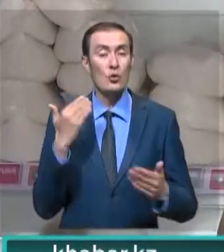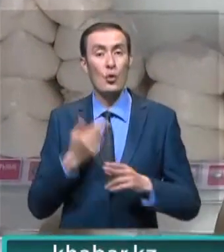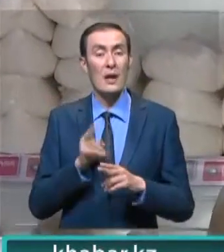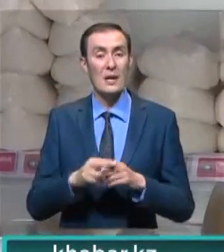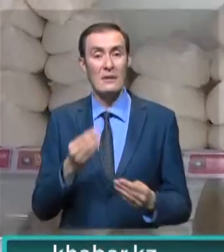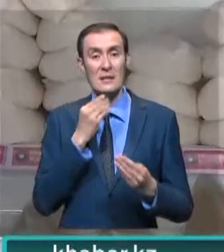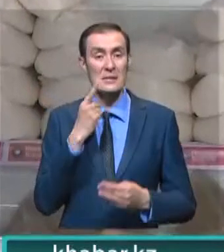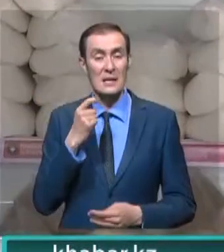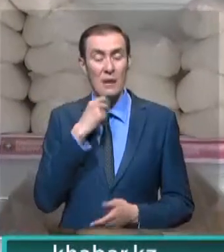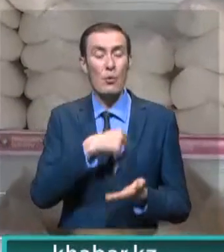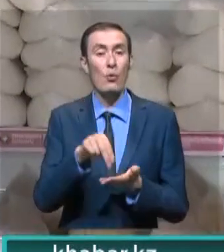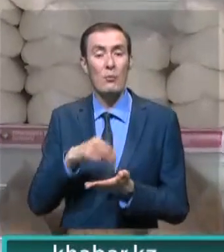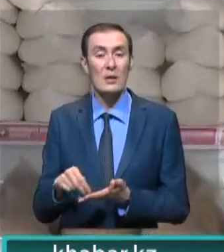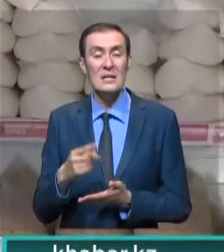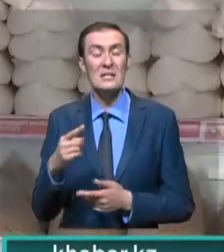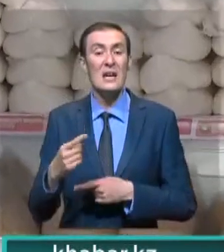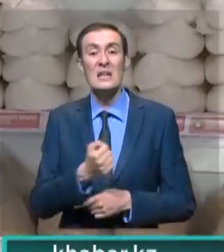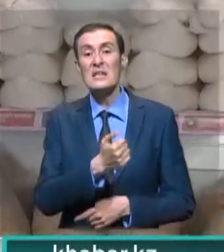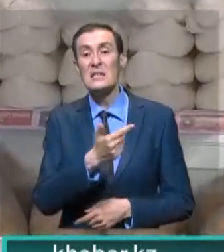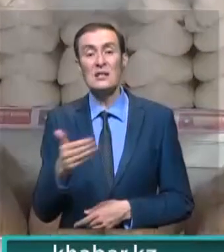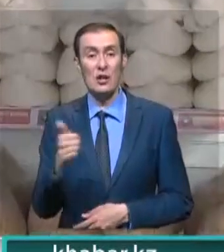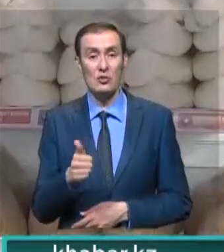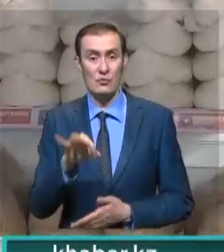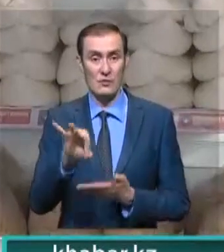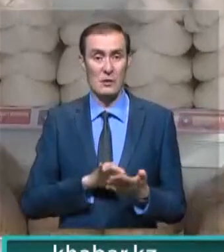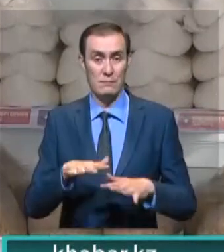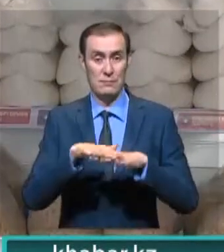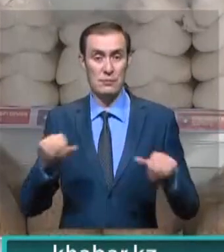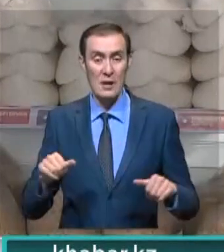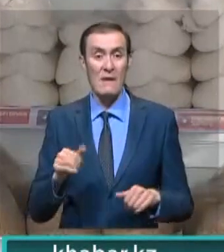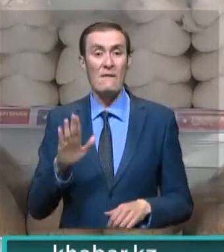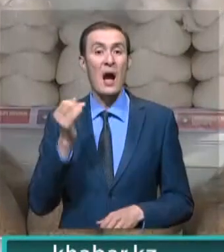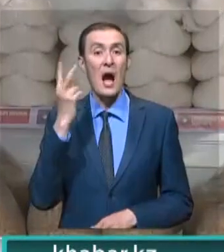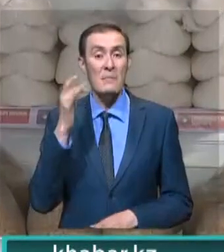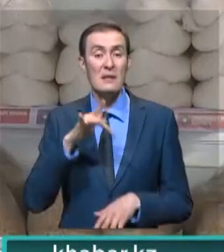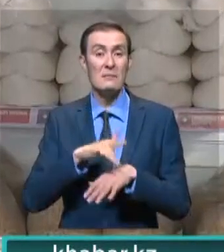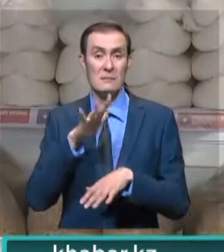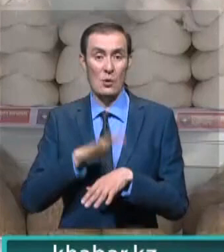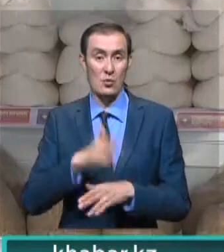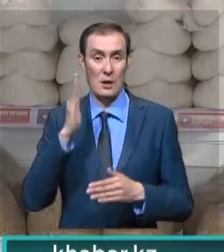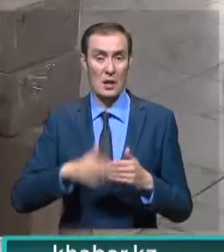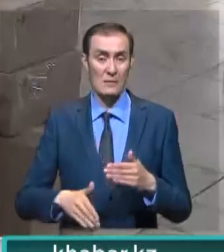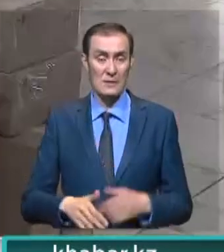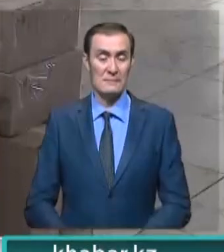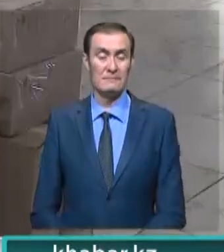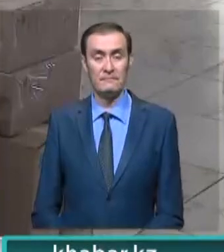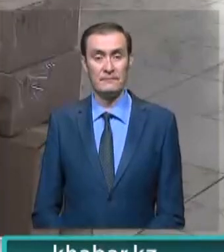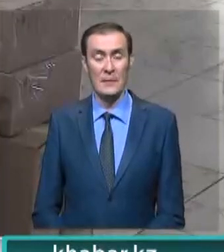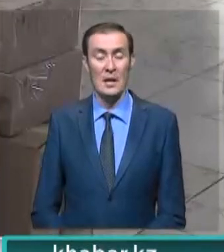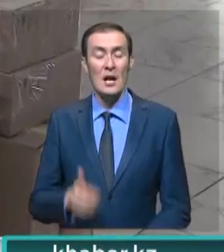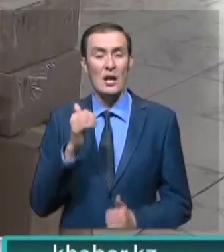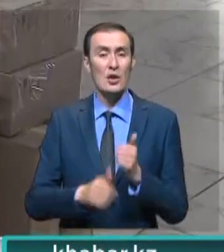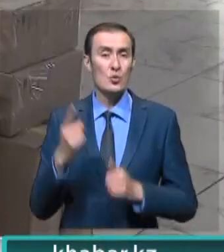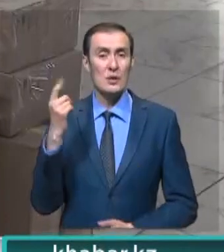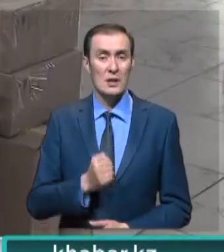сладкий продукт раскупают всего за несколько часов. В итоге к обеду он уже исчезает с полок.